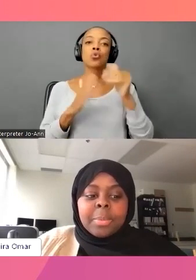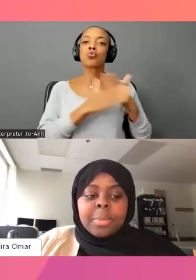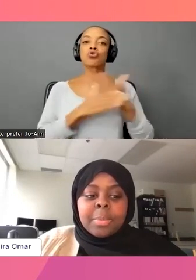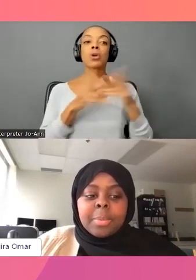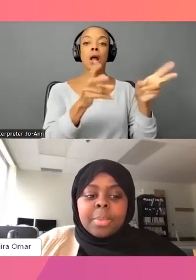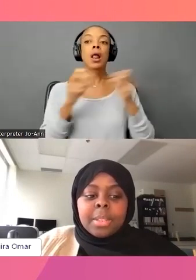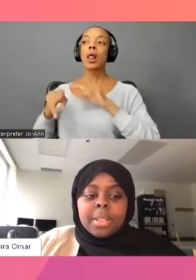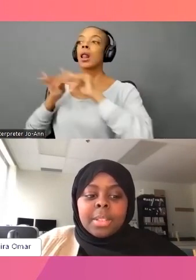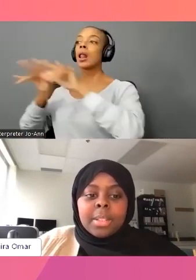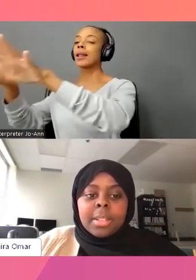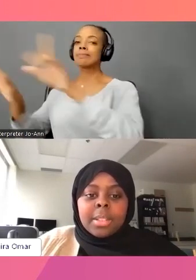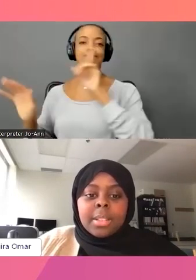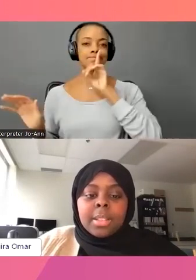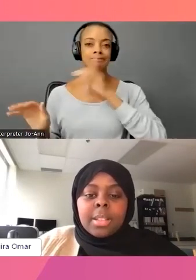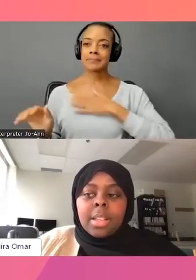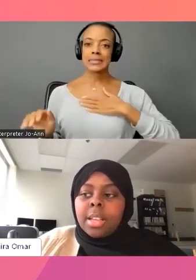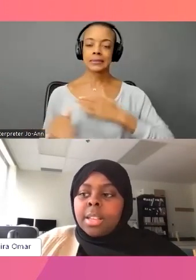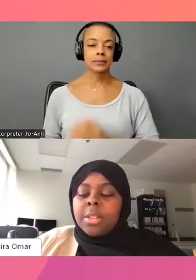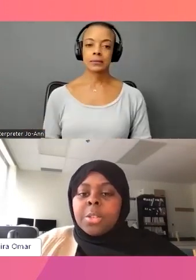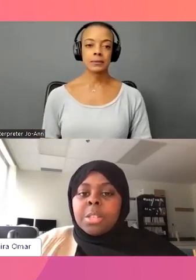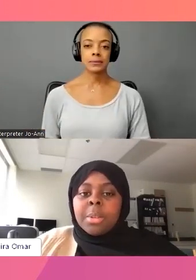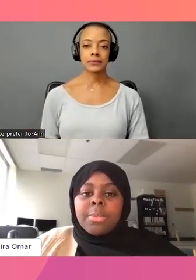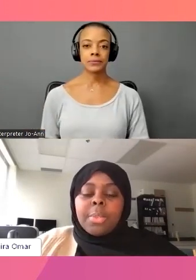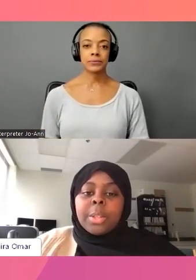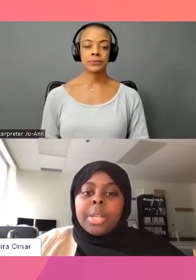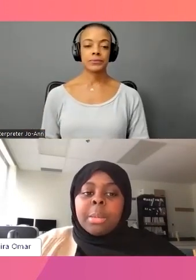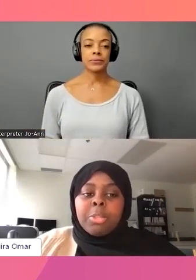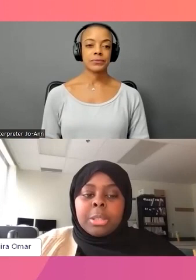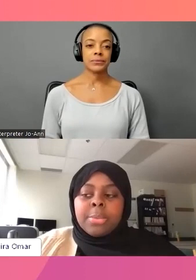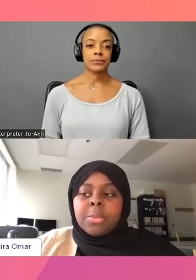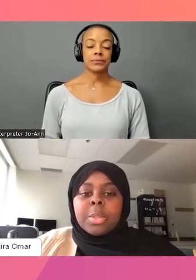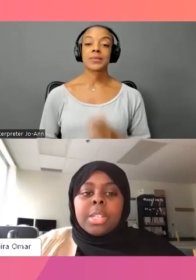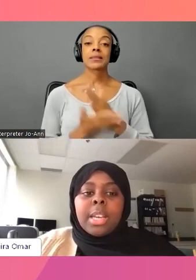ces icônes. Merci de ne pas publier cela.